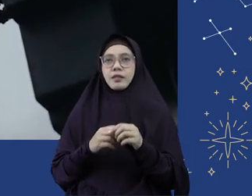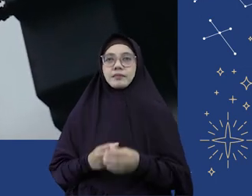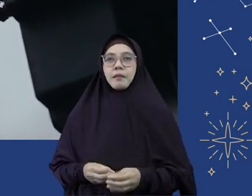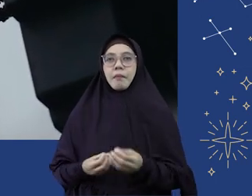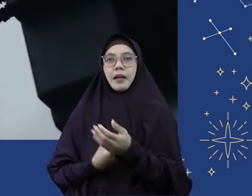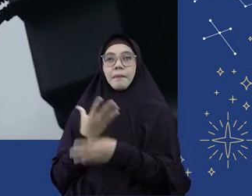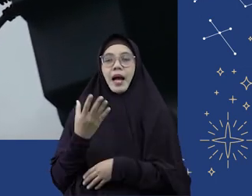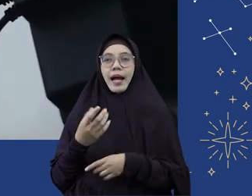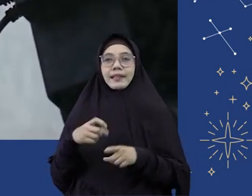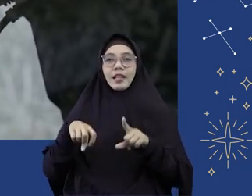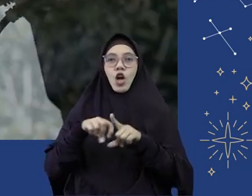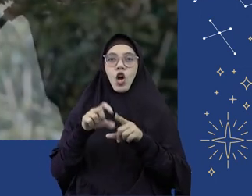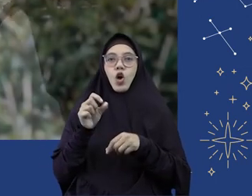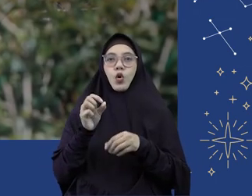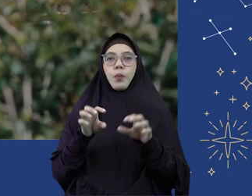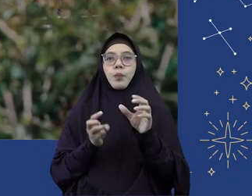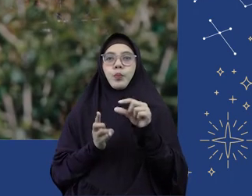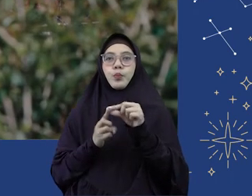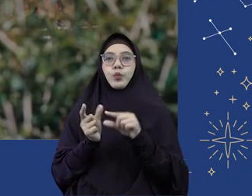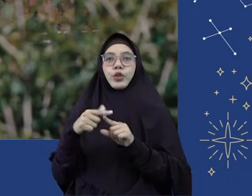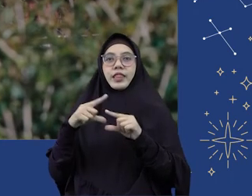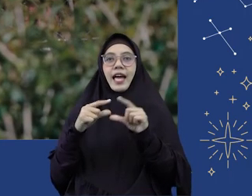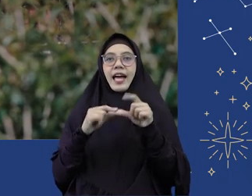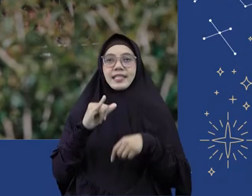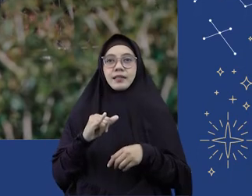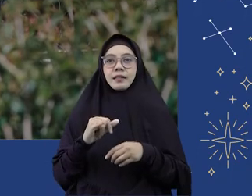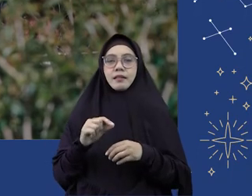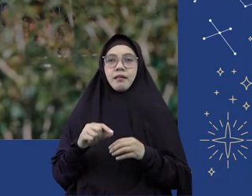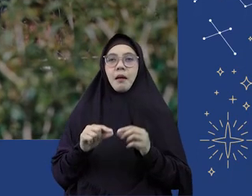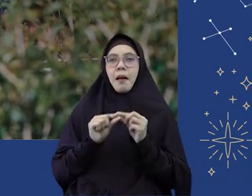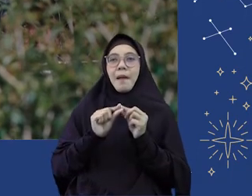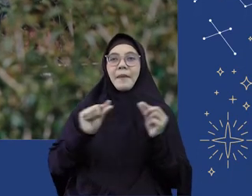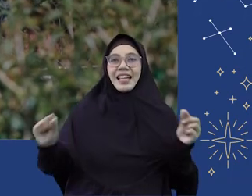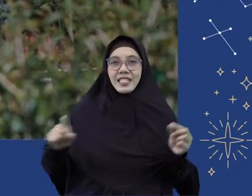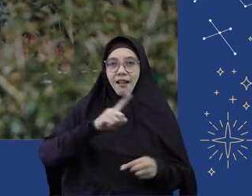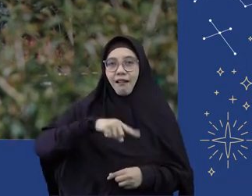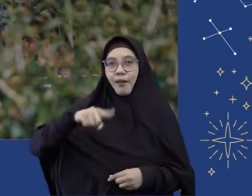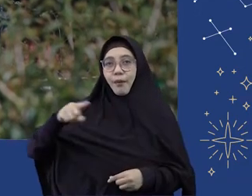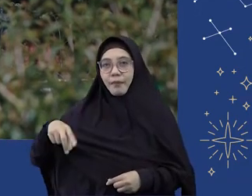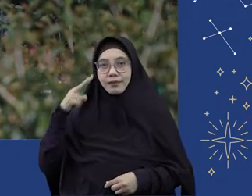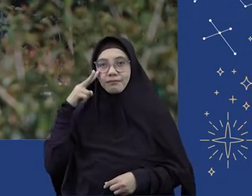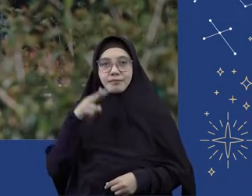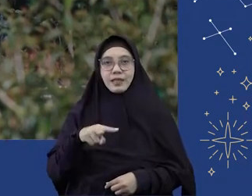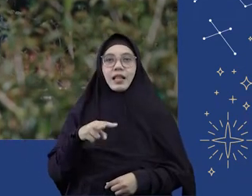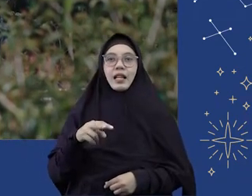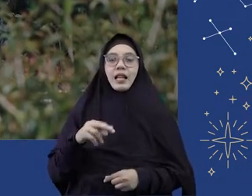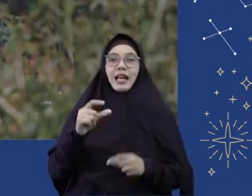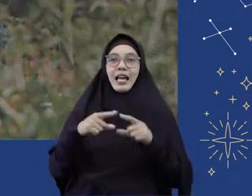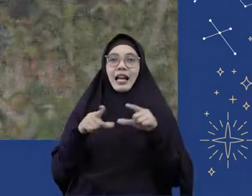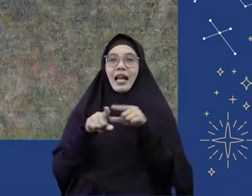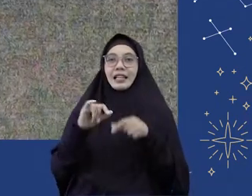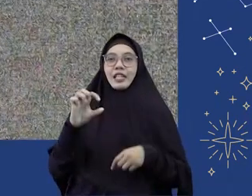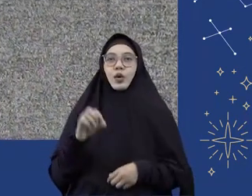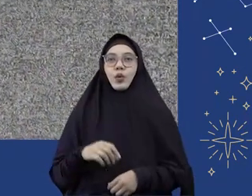fasilitas komputasional pengamatan multi panjang gelombang dimulai dengan melihat pengamatan pada panjang gelombang radio dan terus dilebarkan